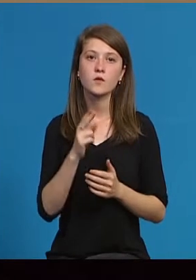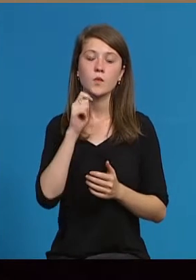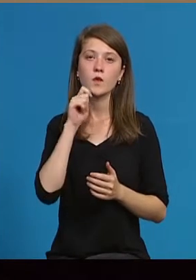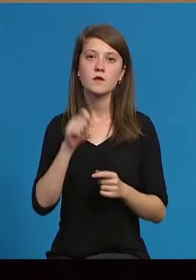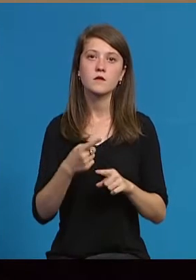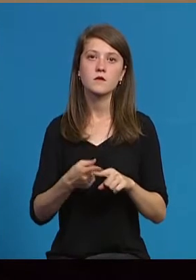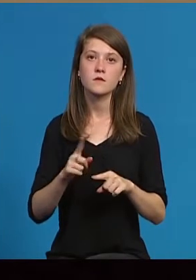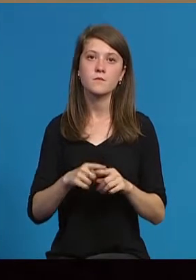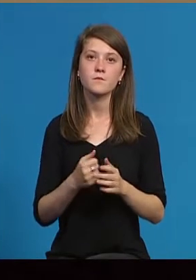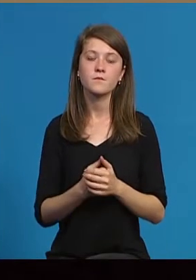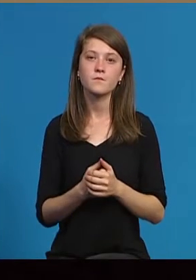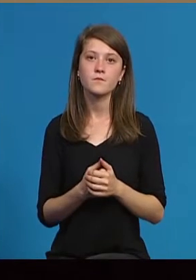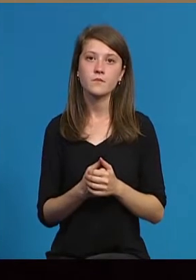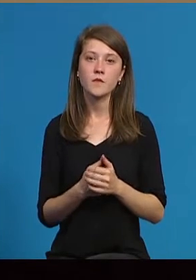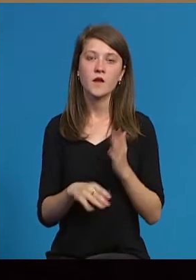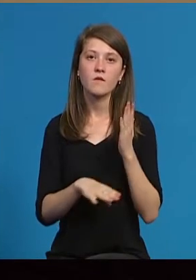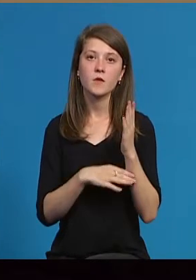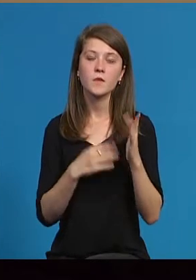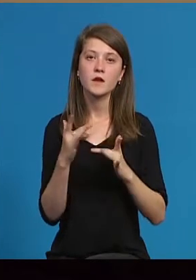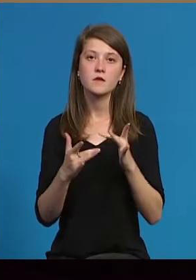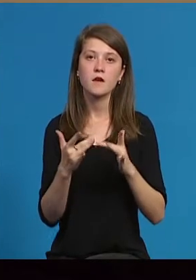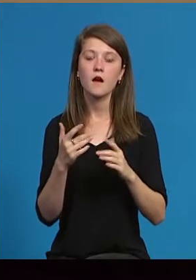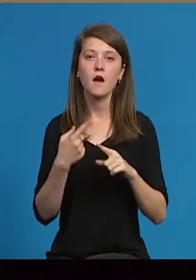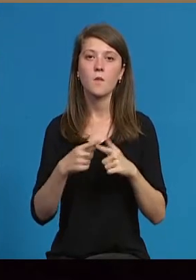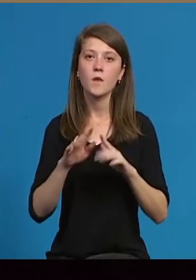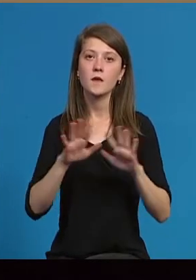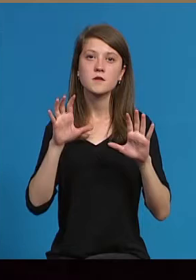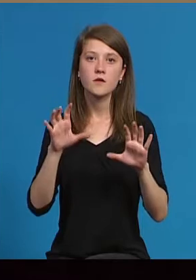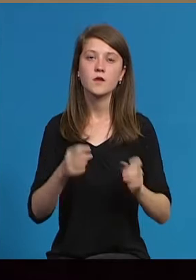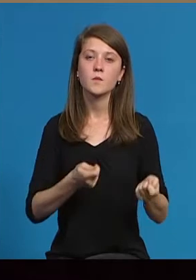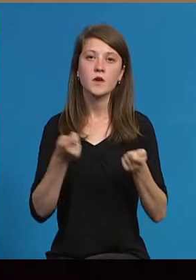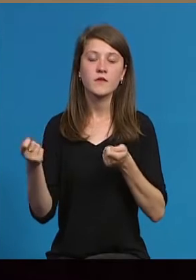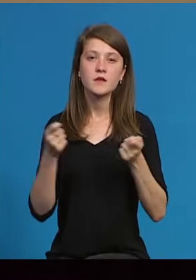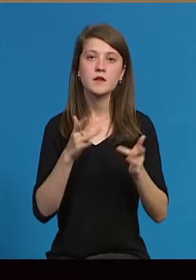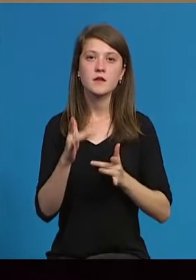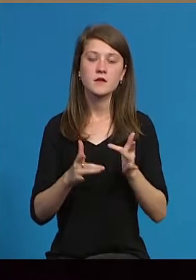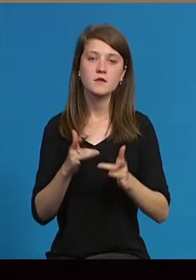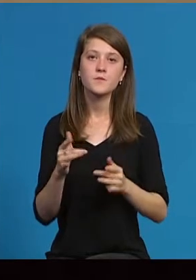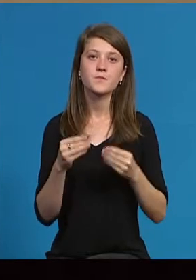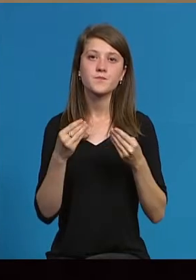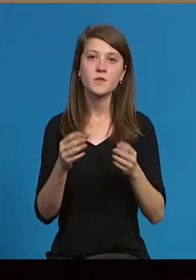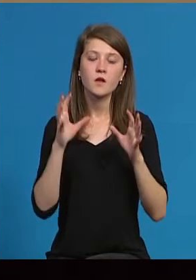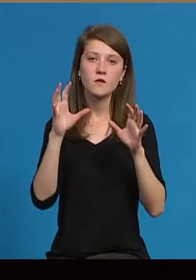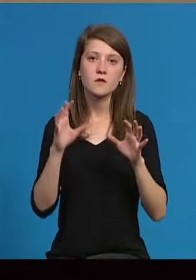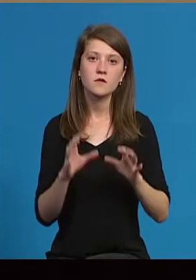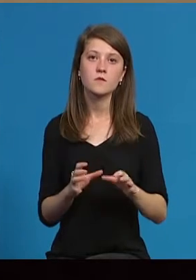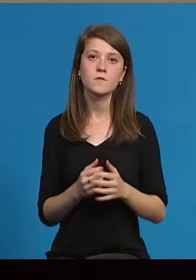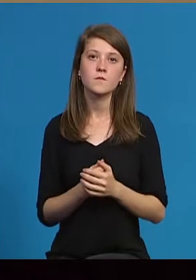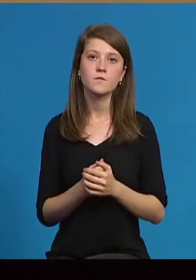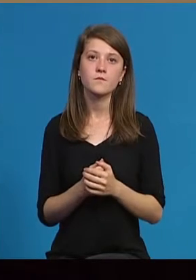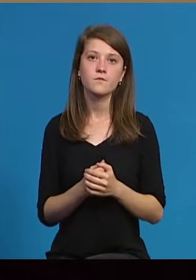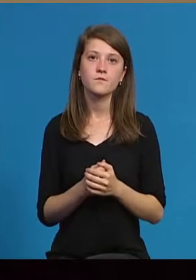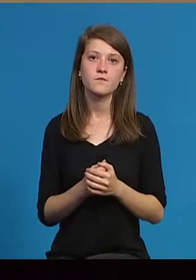Це незаконна порубка лісу або незаконне перевезення лісу. За чинним законодавством подібні протиправні